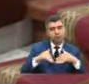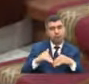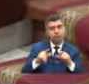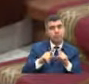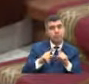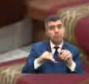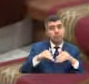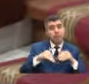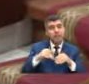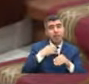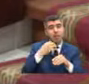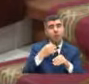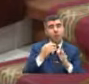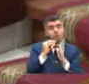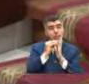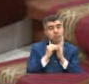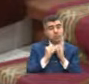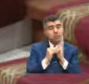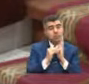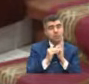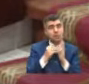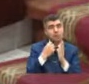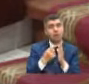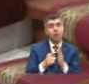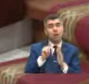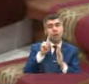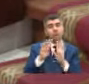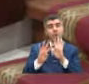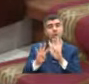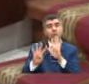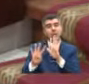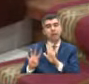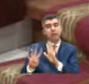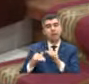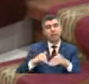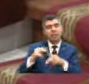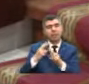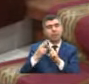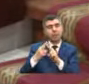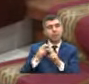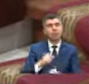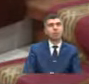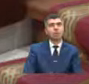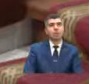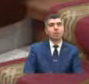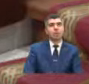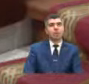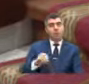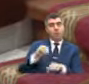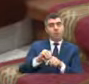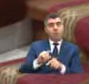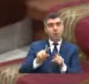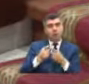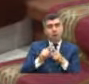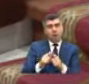اللي شرطوا ليها في السؤال ديال 1919 الرابطة بين إيدا وكوكمار وتيمولاي، واللي هذه دارت فيها دراسات.